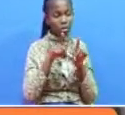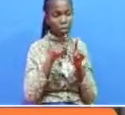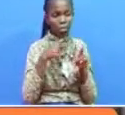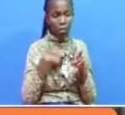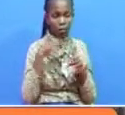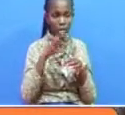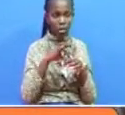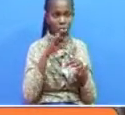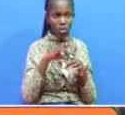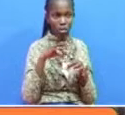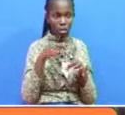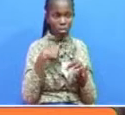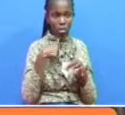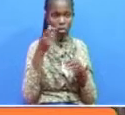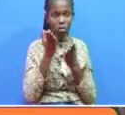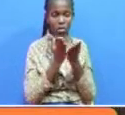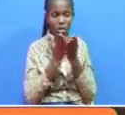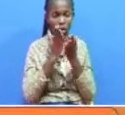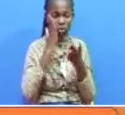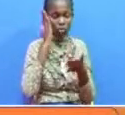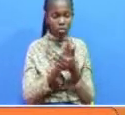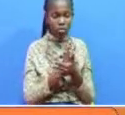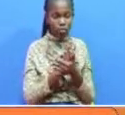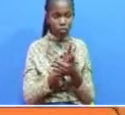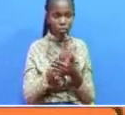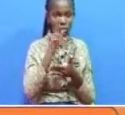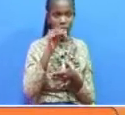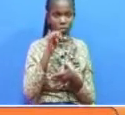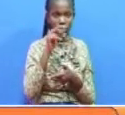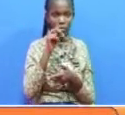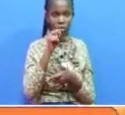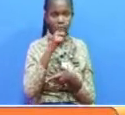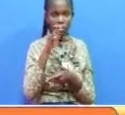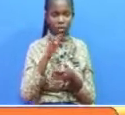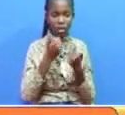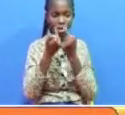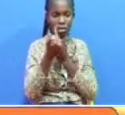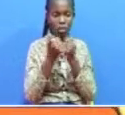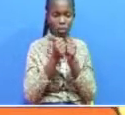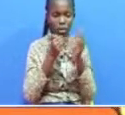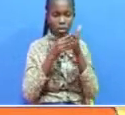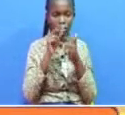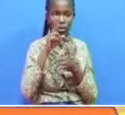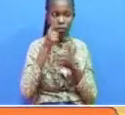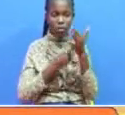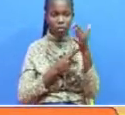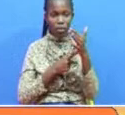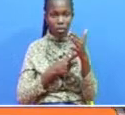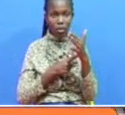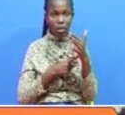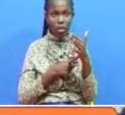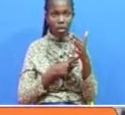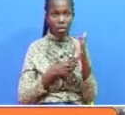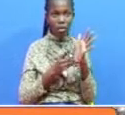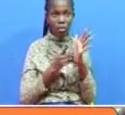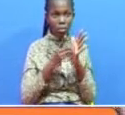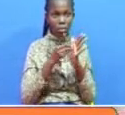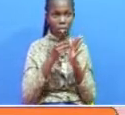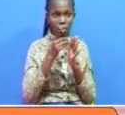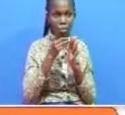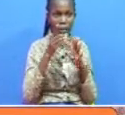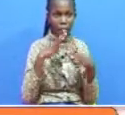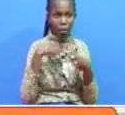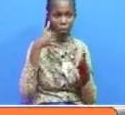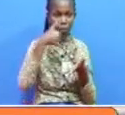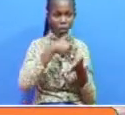neakura, na ningu mwotu kumana uo. Mwandu nyanze ene na Mutongo TV nwa weta maende isio ni makato wanambe kuisila mwene ndhi, kuiko nyandhi